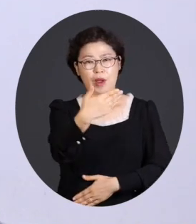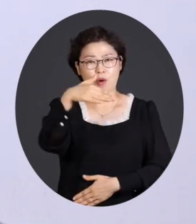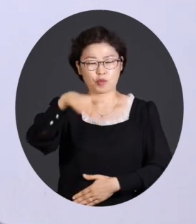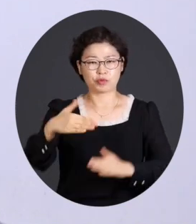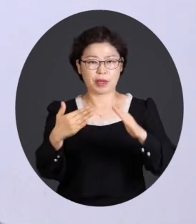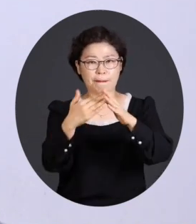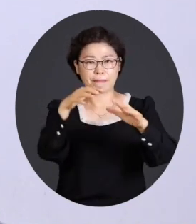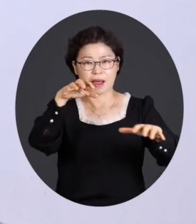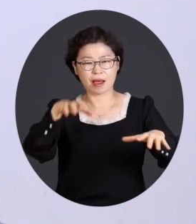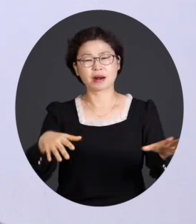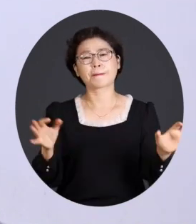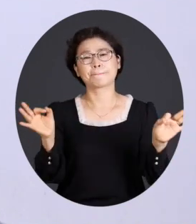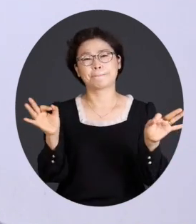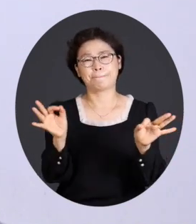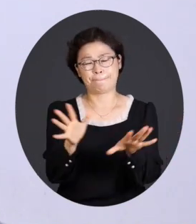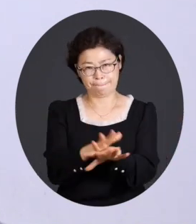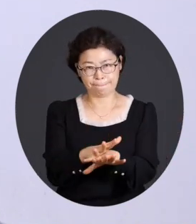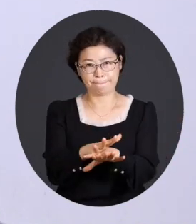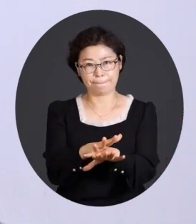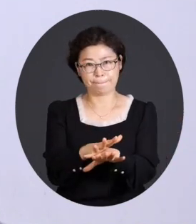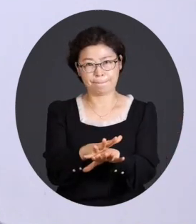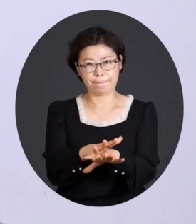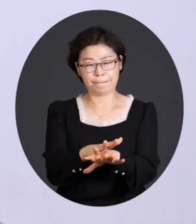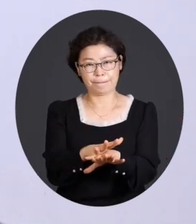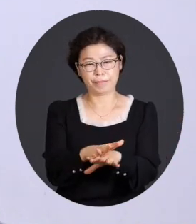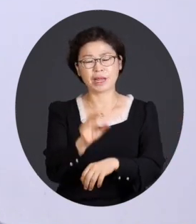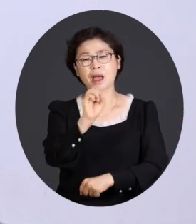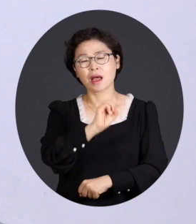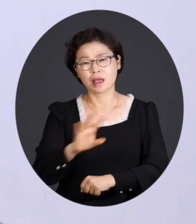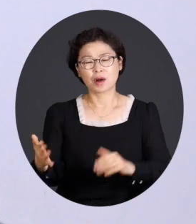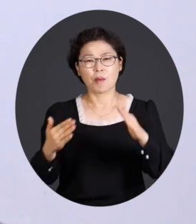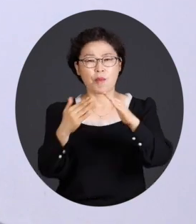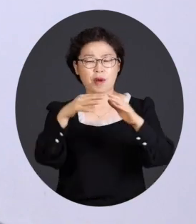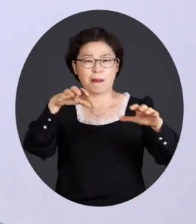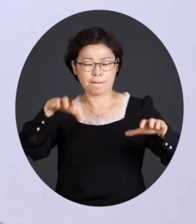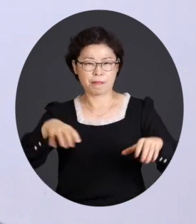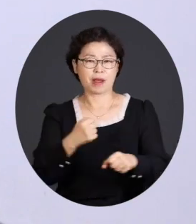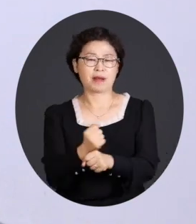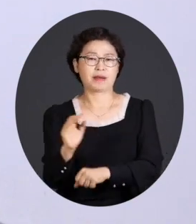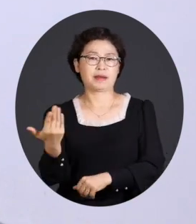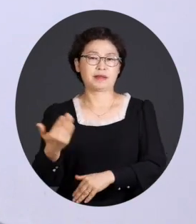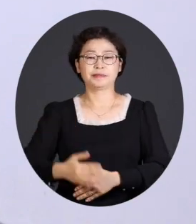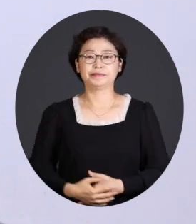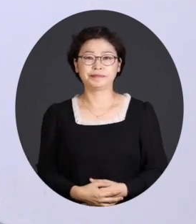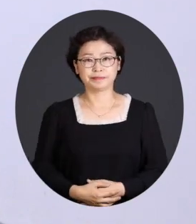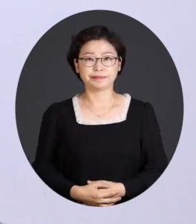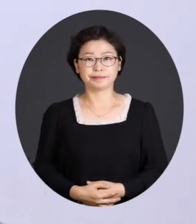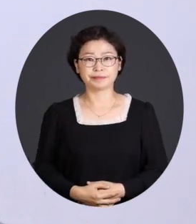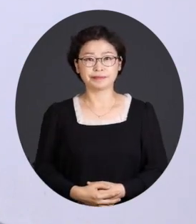마을이 사라져버린 채 잃어버린 마을로 남았습니다.